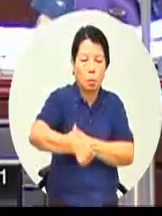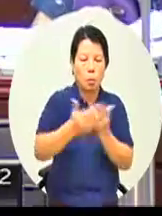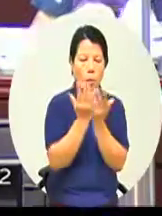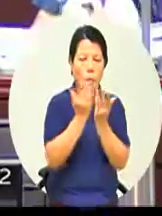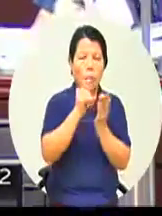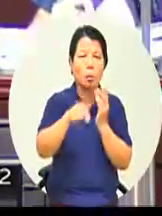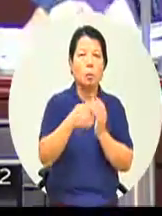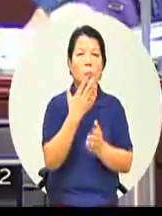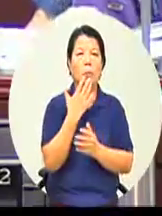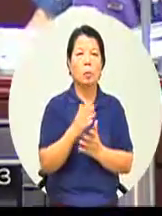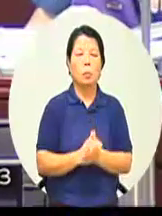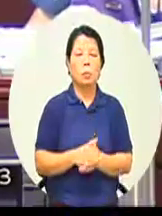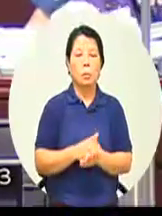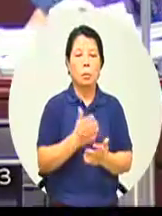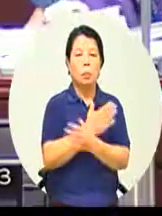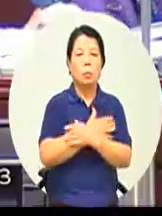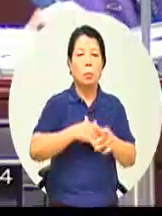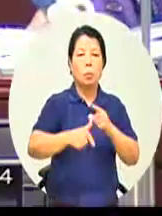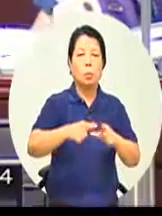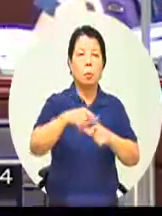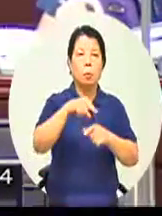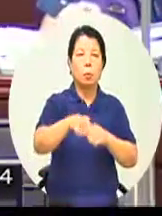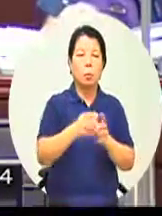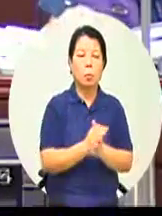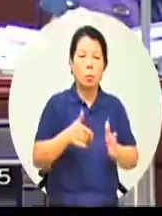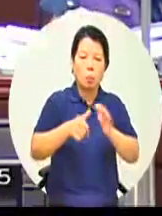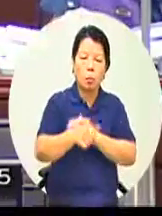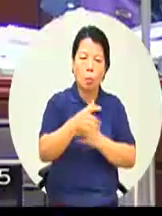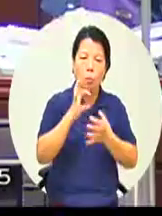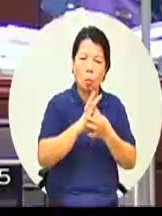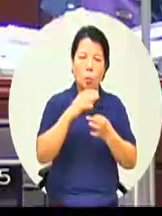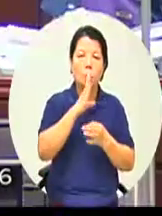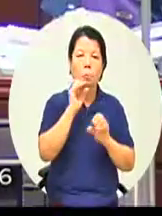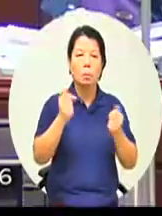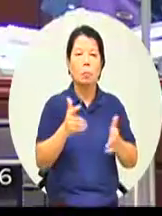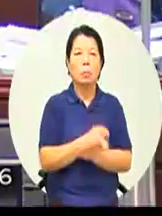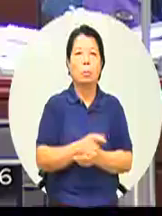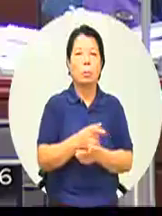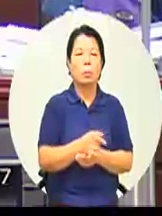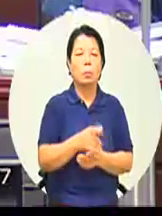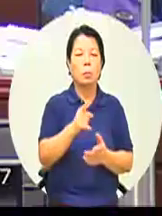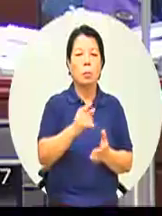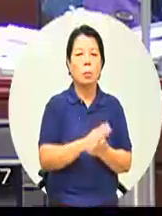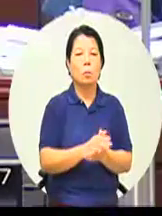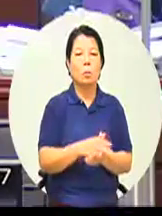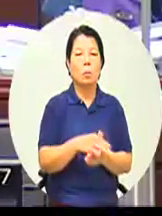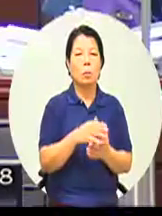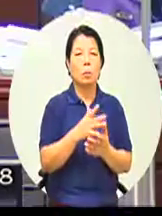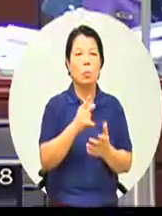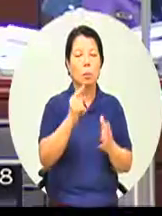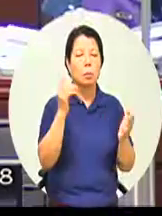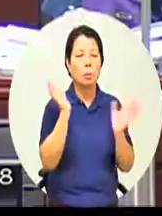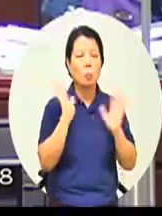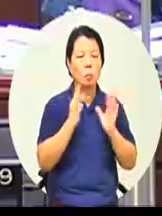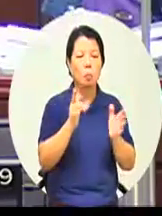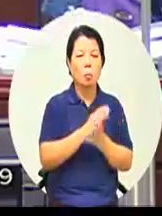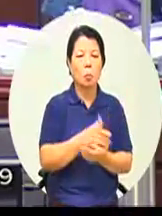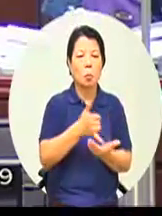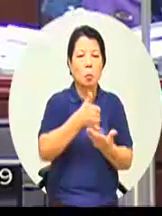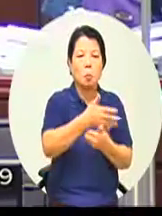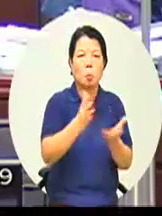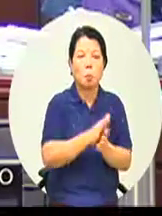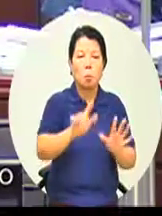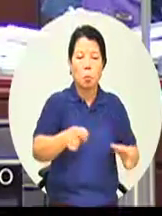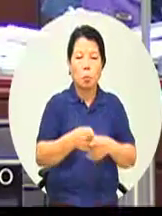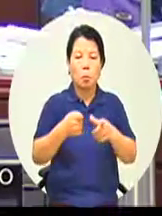这个9000个幼儿园是哪些进到呢？大家都一直关心是不是只有说不利条件的儿童呢？其实不是的，在我们现在的